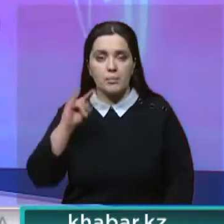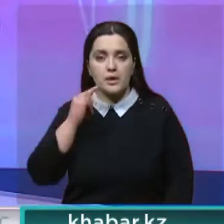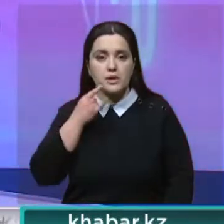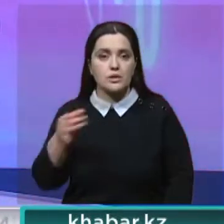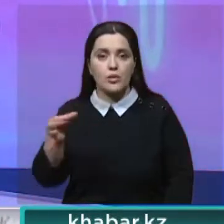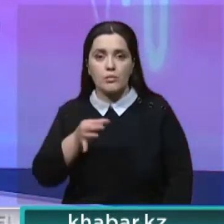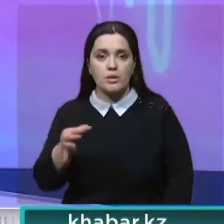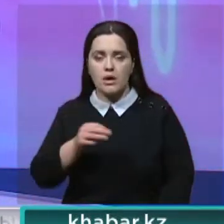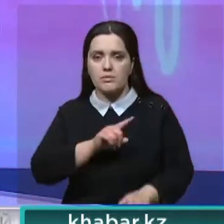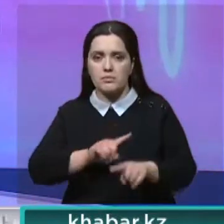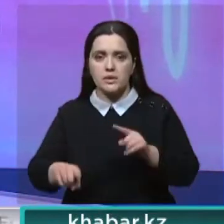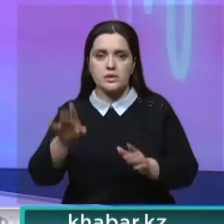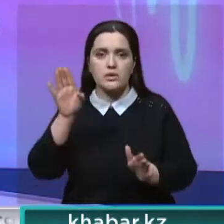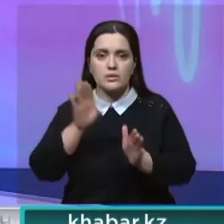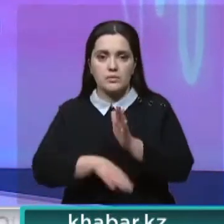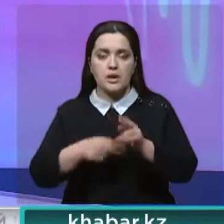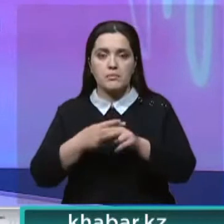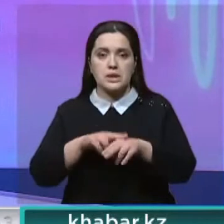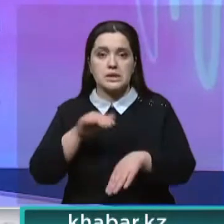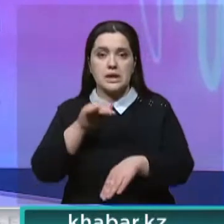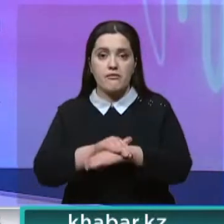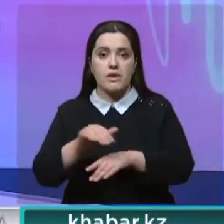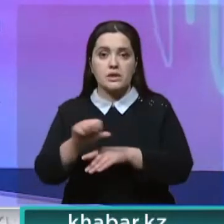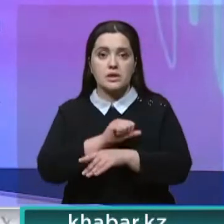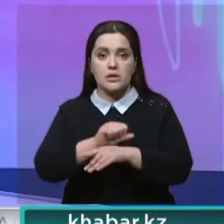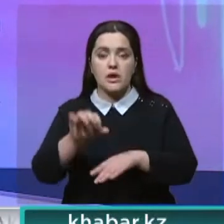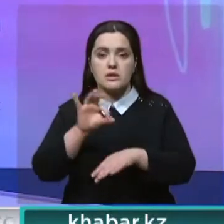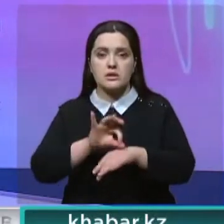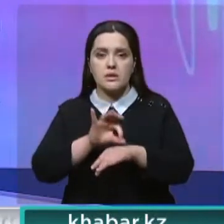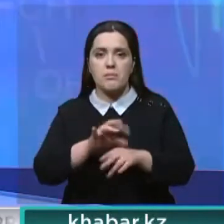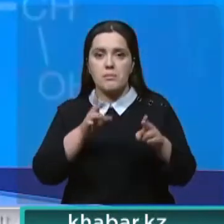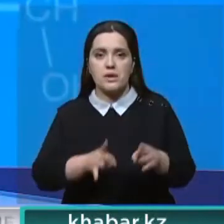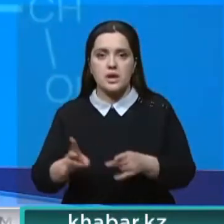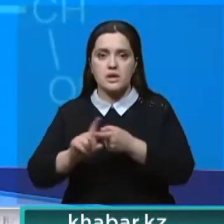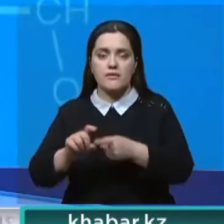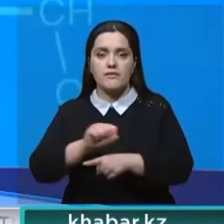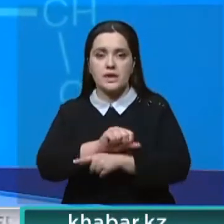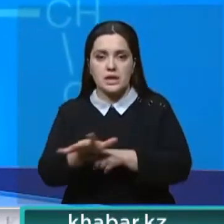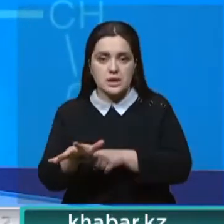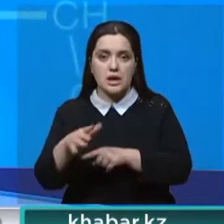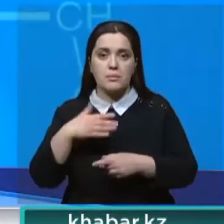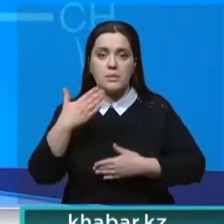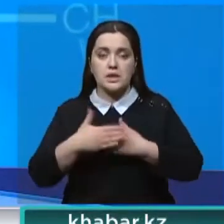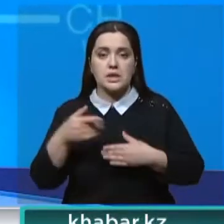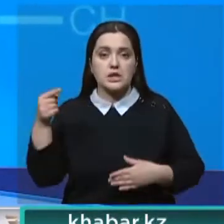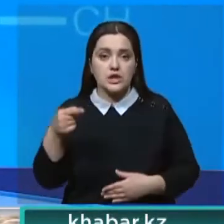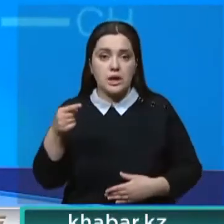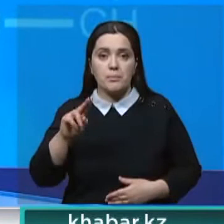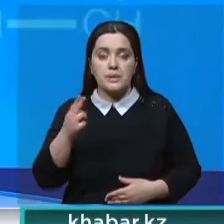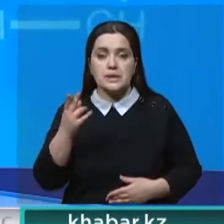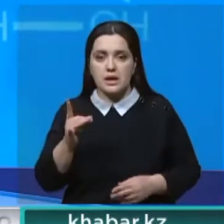Эпидситуация в Павлодарской области резко обострилась. В регионе зафиксировали антирекорд по числу заболевших коронавирусной инфекцией. Почти